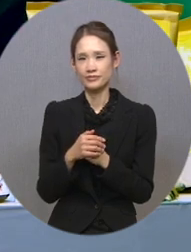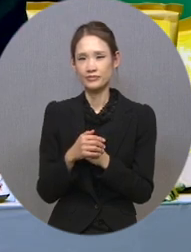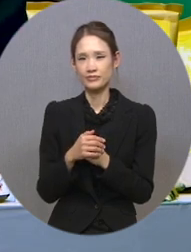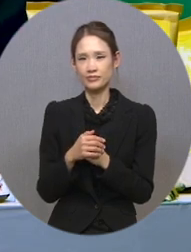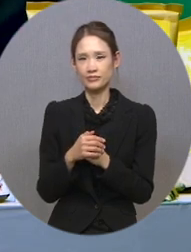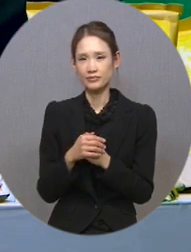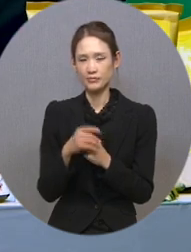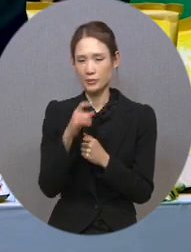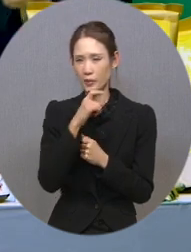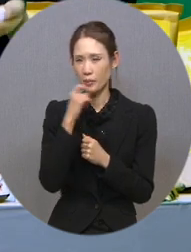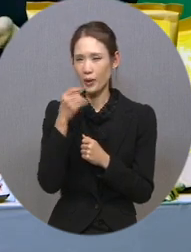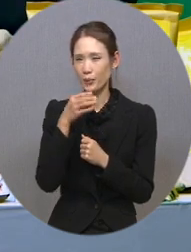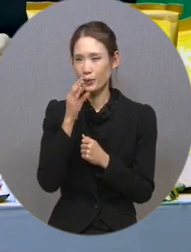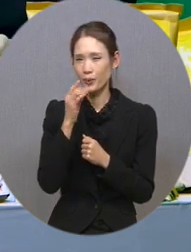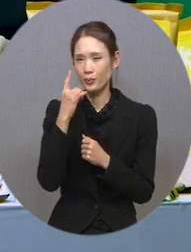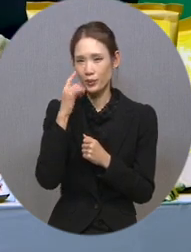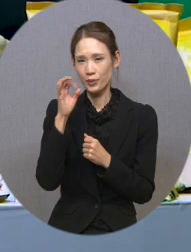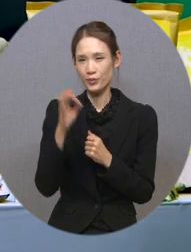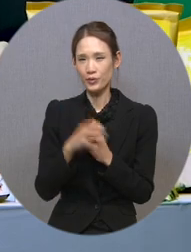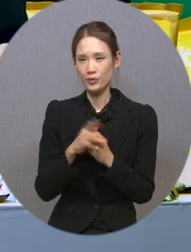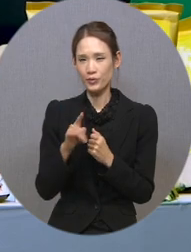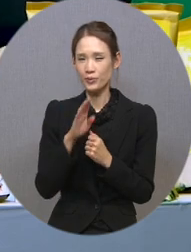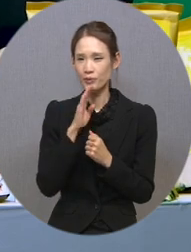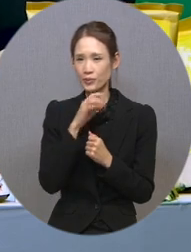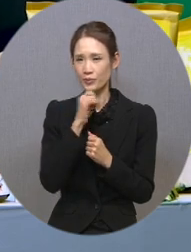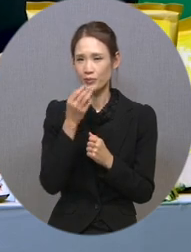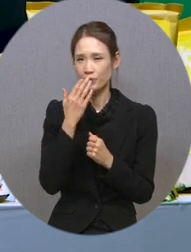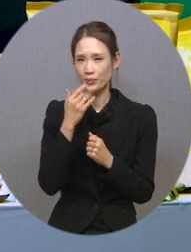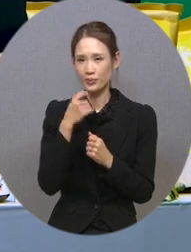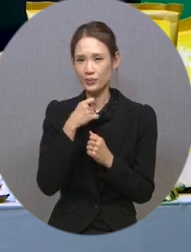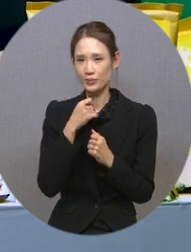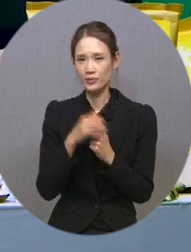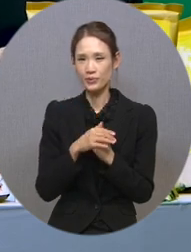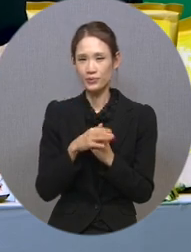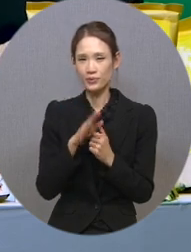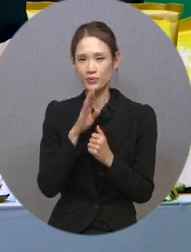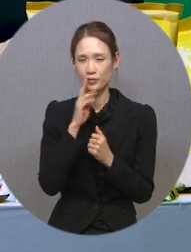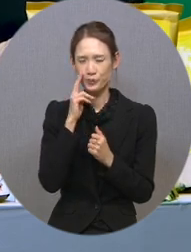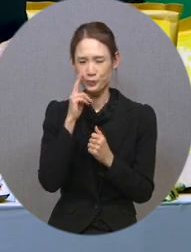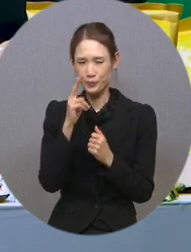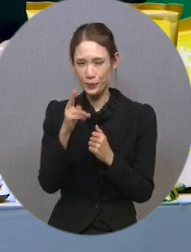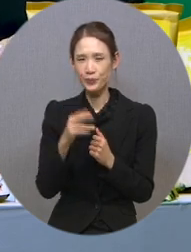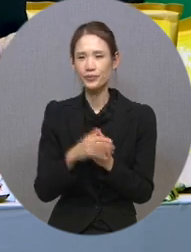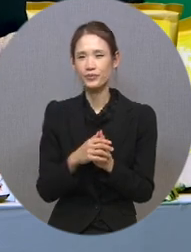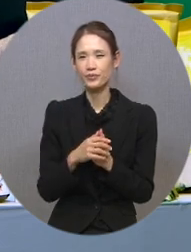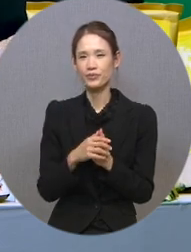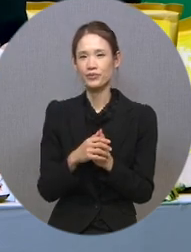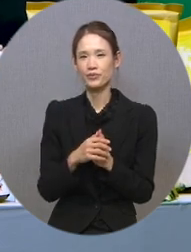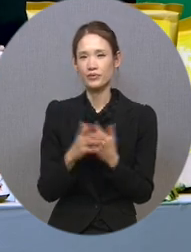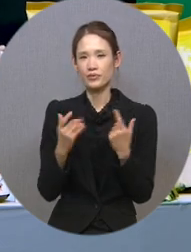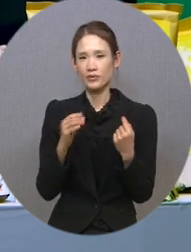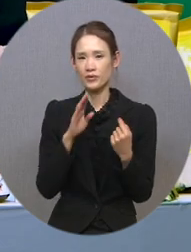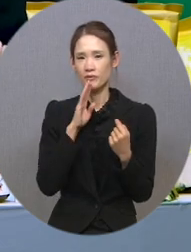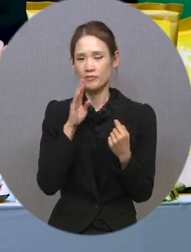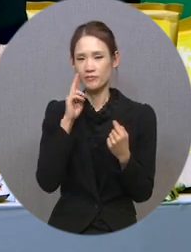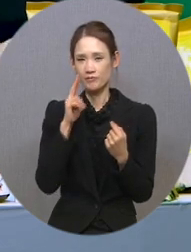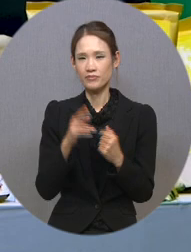아까 맛있게 드시는 거 보고 정말 맛보고 싶었거든요. 어우 진하다. 어떻게 이렇게 진할 수가